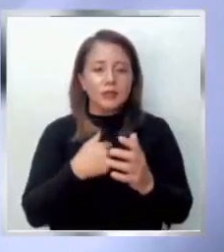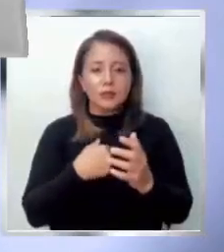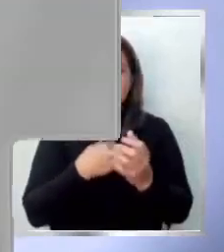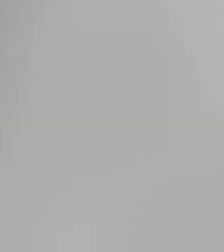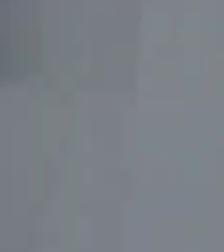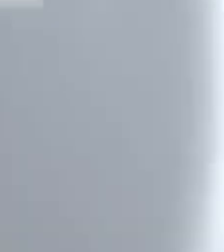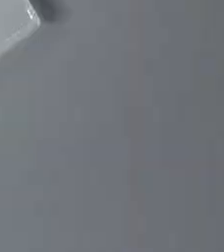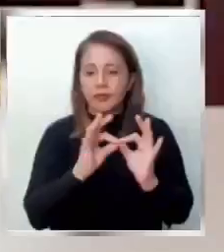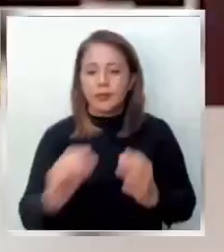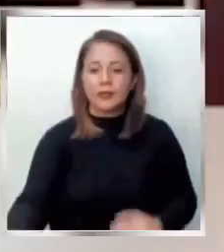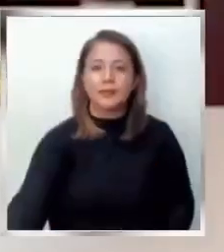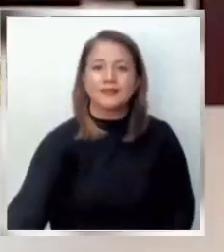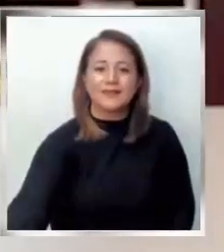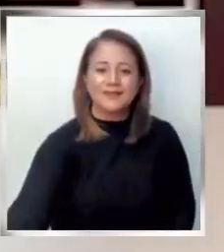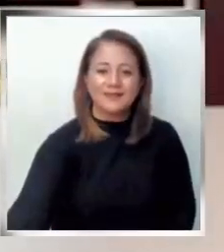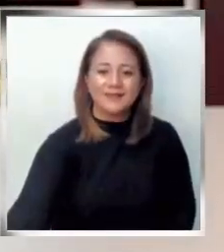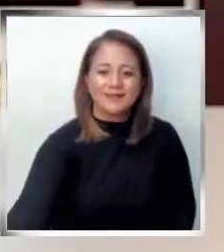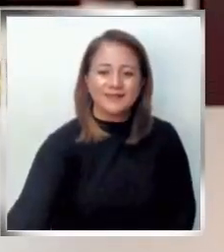Salazar.